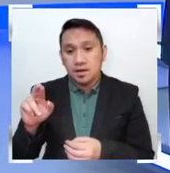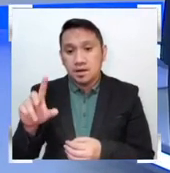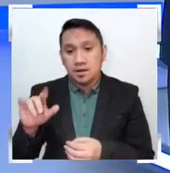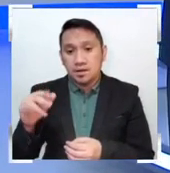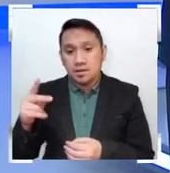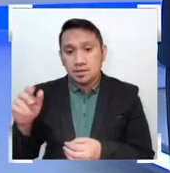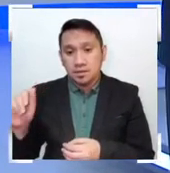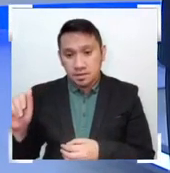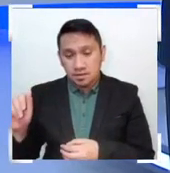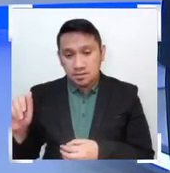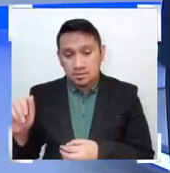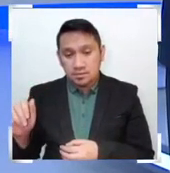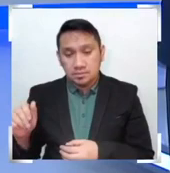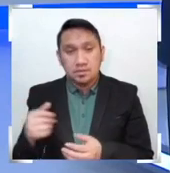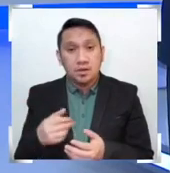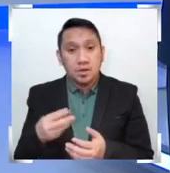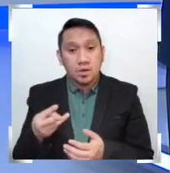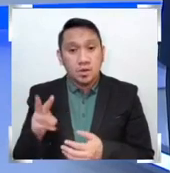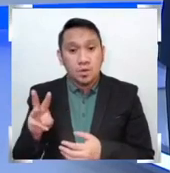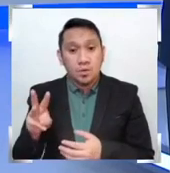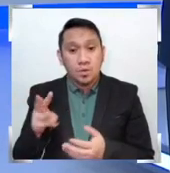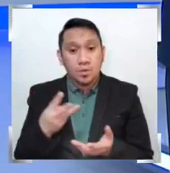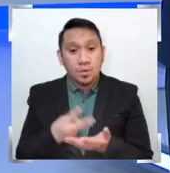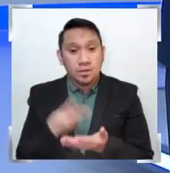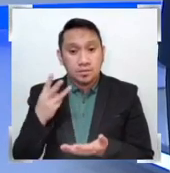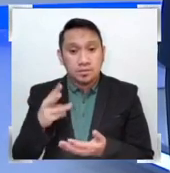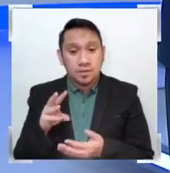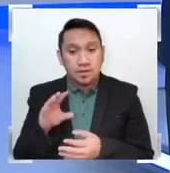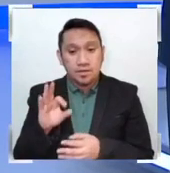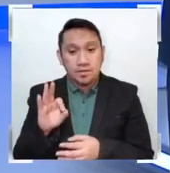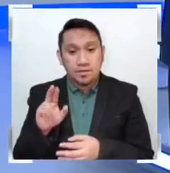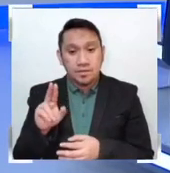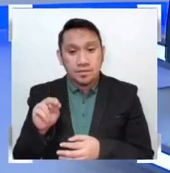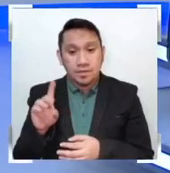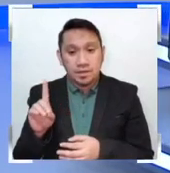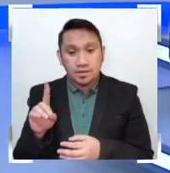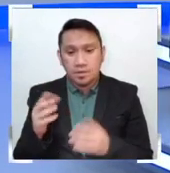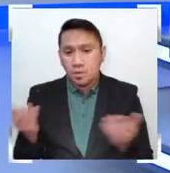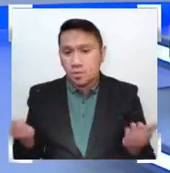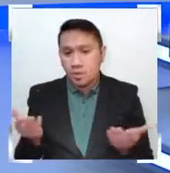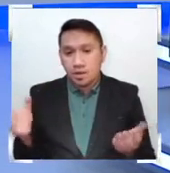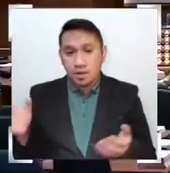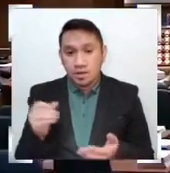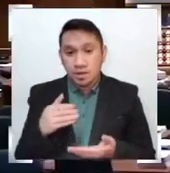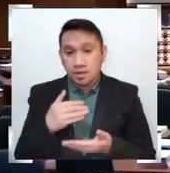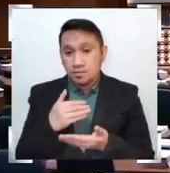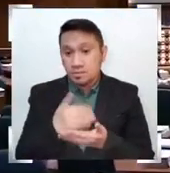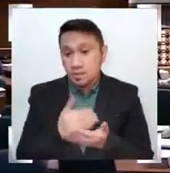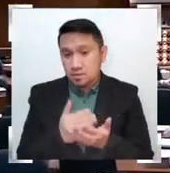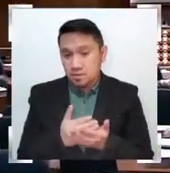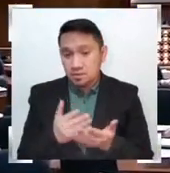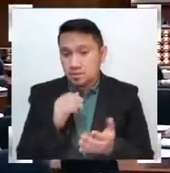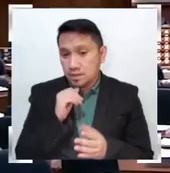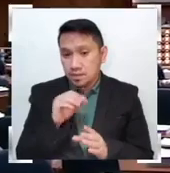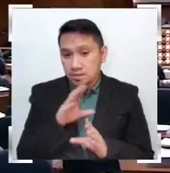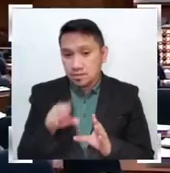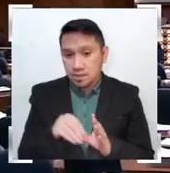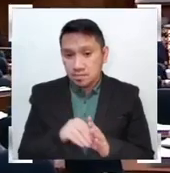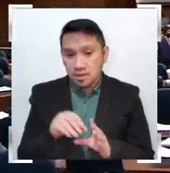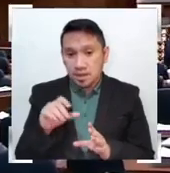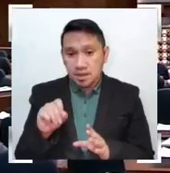hindi nakasama sa listahan ng SSS at GSIS? Saksi si Tina Panganiban Perez.